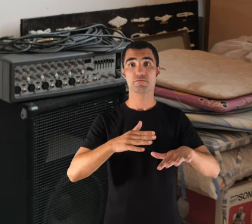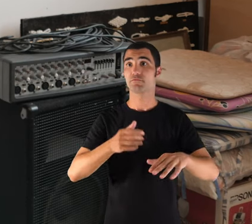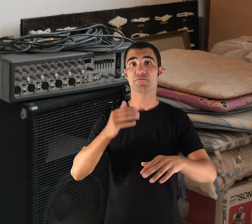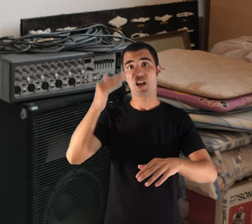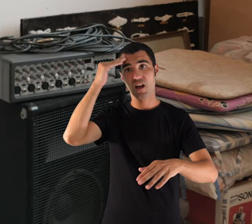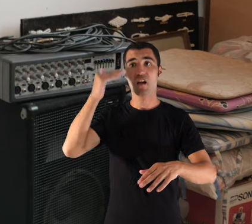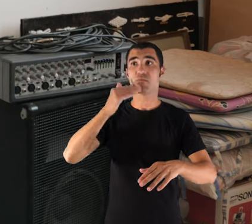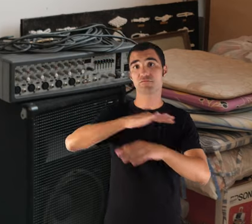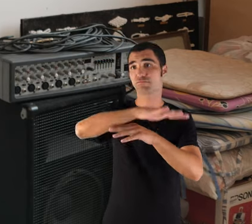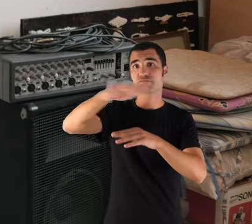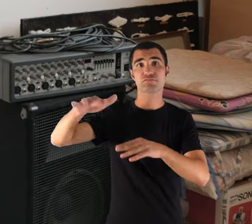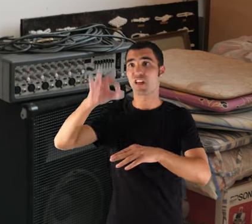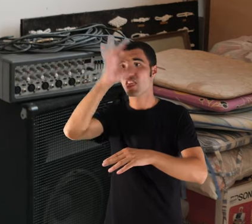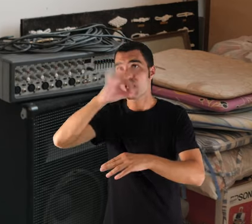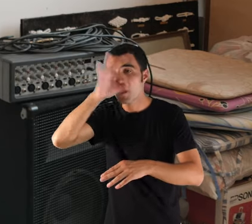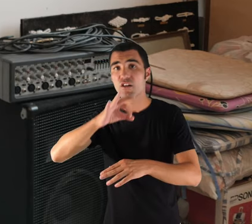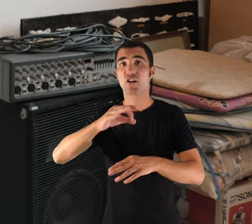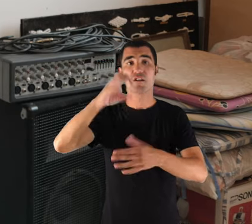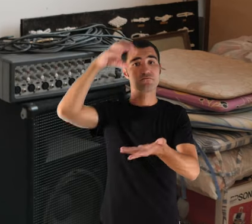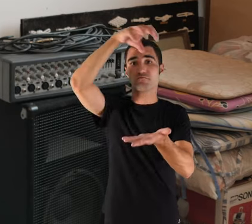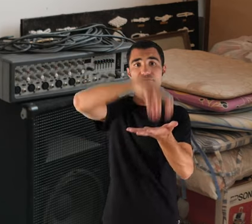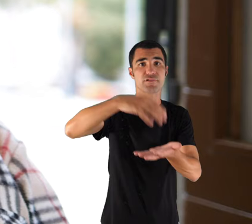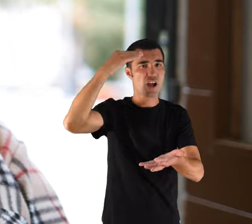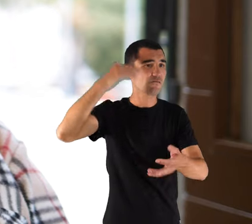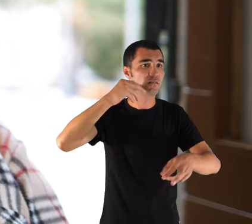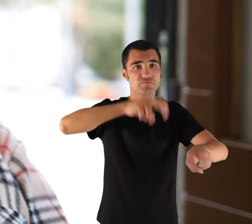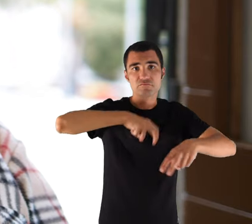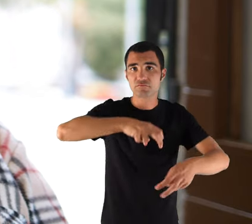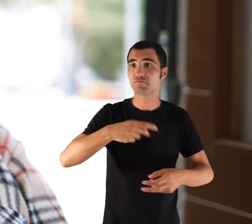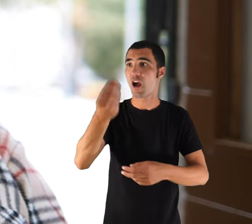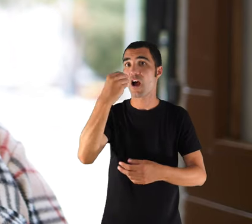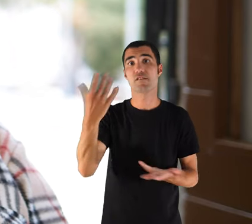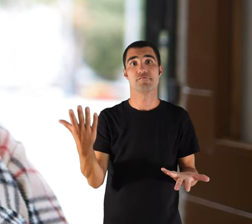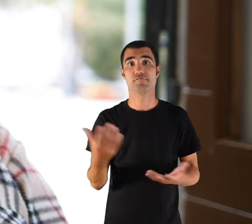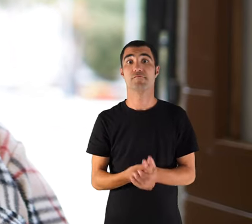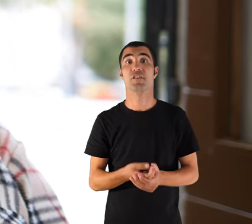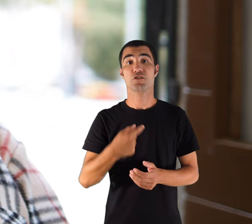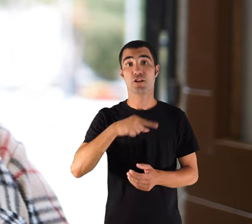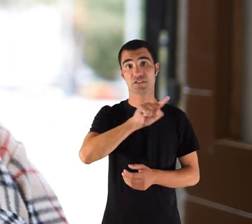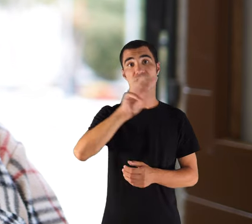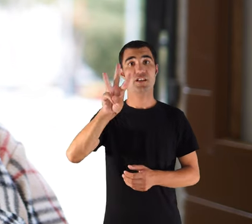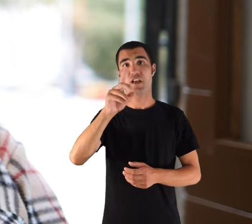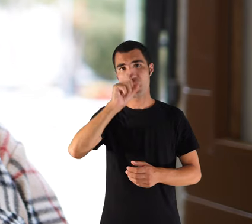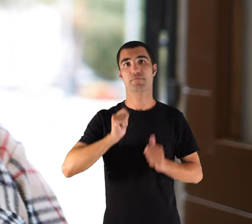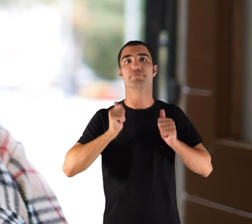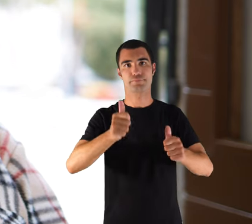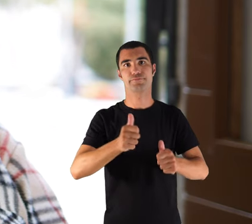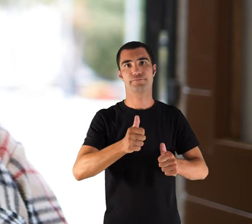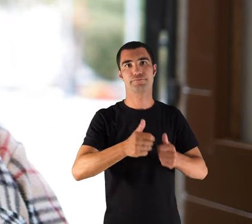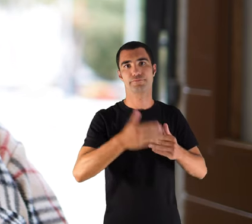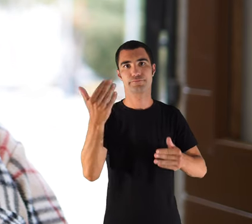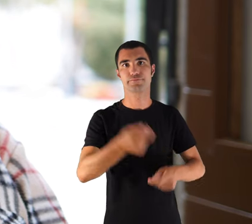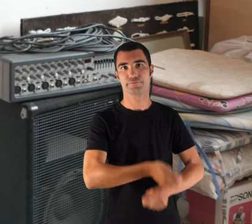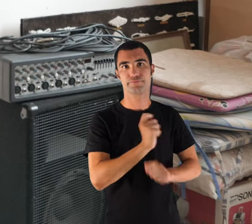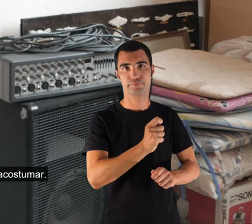de porquer o una finca per poder menjar. Vaig començar a pescar que tenia 13 anys. Amb